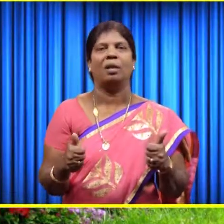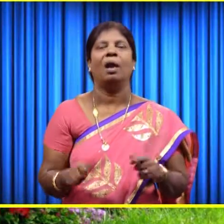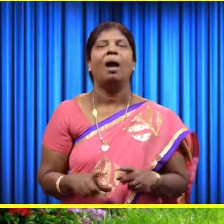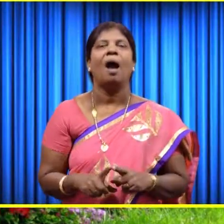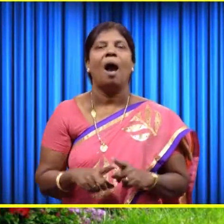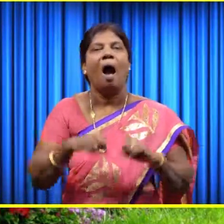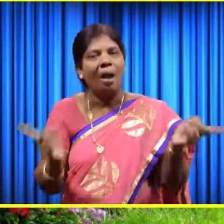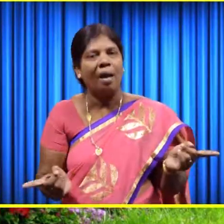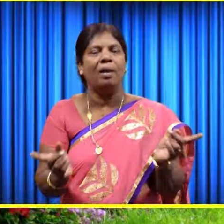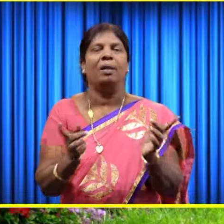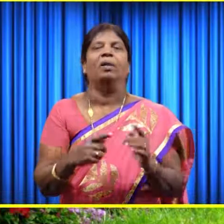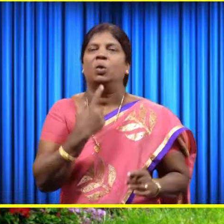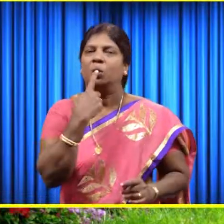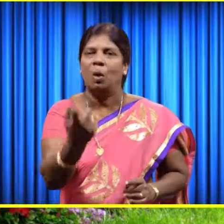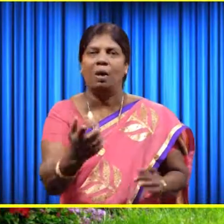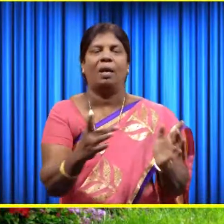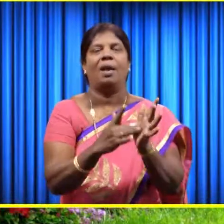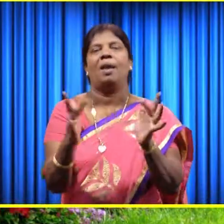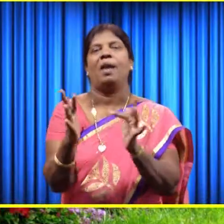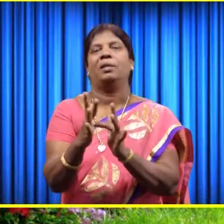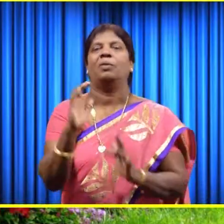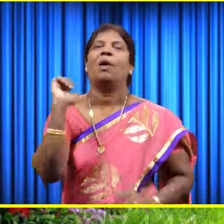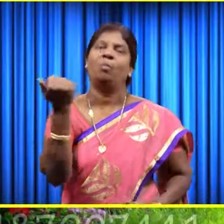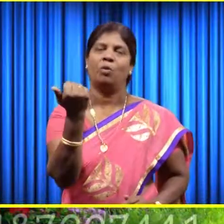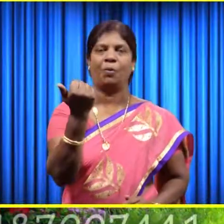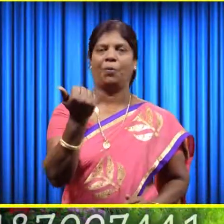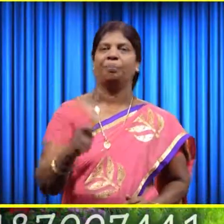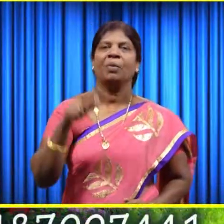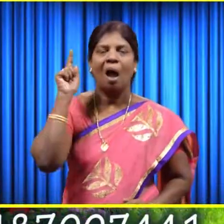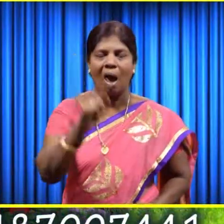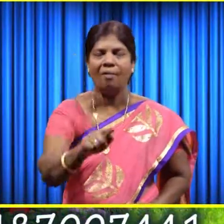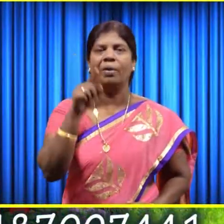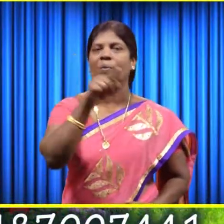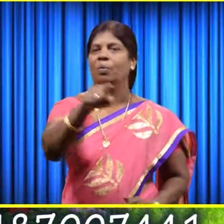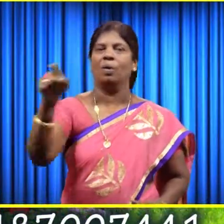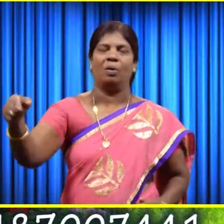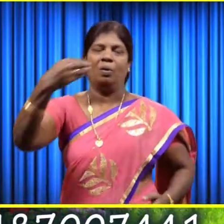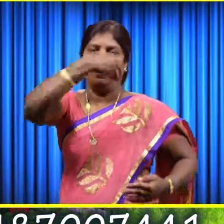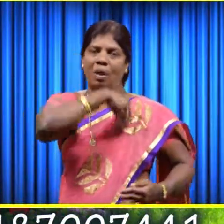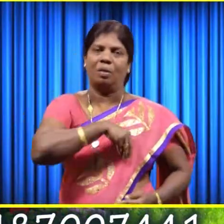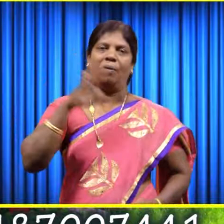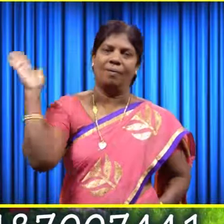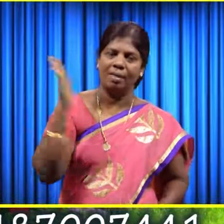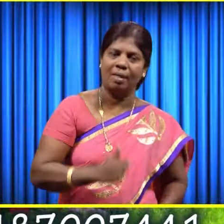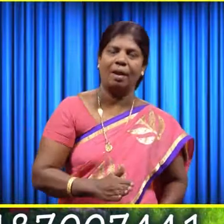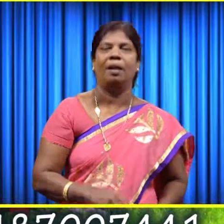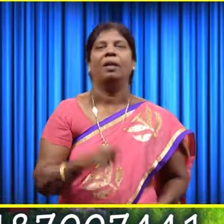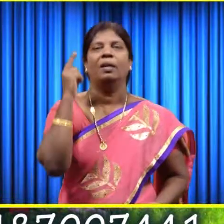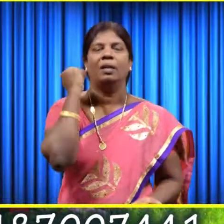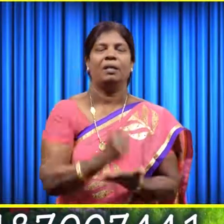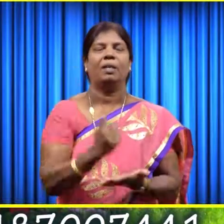முடியாது. ஆனால் நான் சொல்லுகிற இயேசு கிறிஸ்துவால் முடியும். அவர் உங்களுக்குள் வந்த பிறகு நீங்கள்